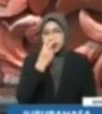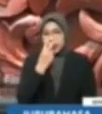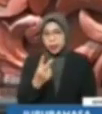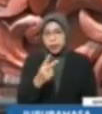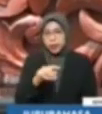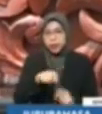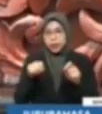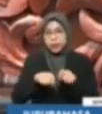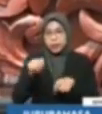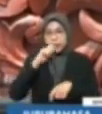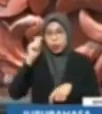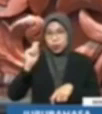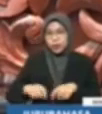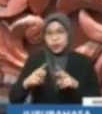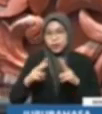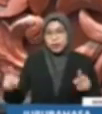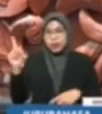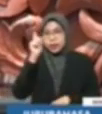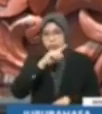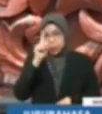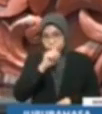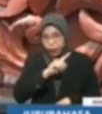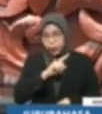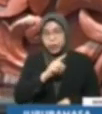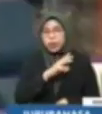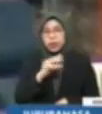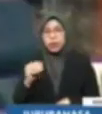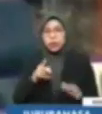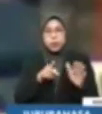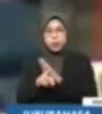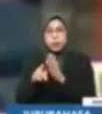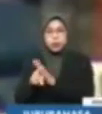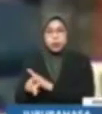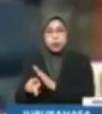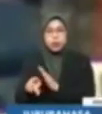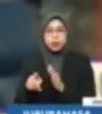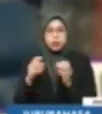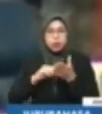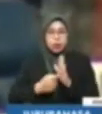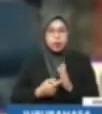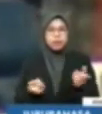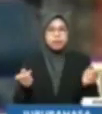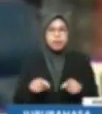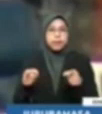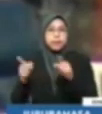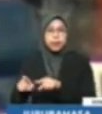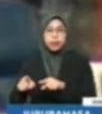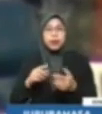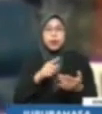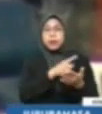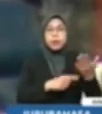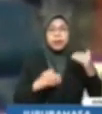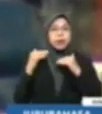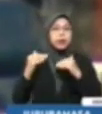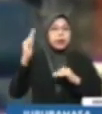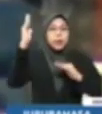dalam keadaan di Ukraine ini semakin teruk. Ya, civilians are targeted. Pembunuhan beramai-ramai dah mula berlaku. Pada tahap